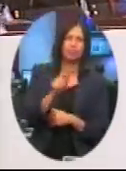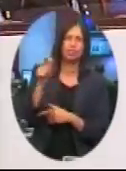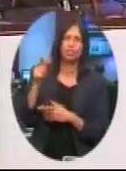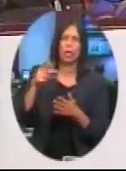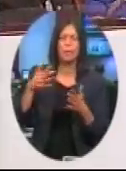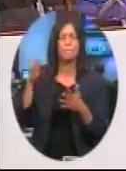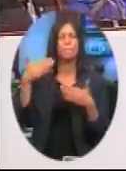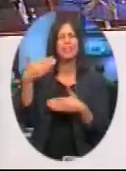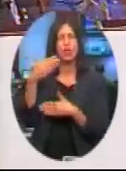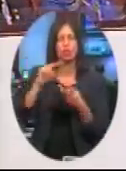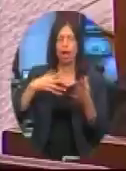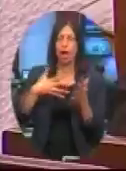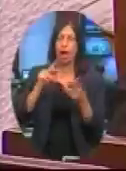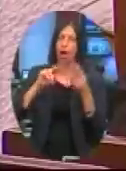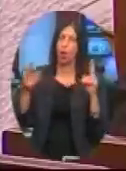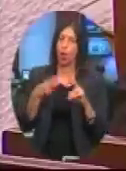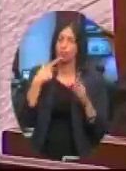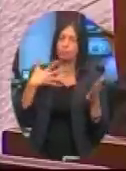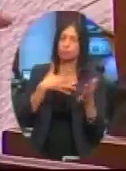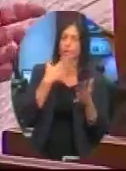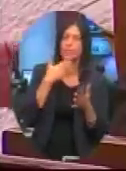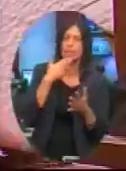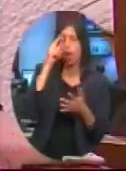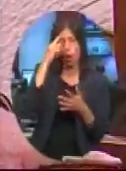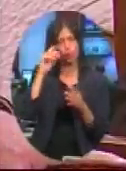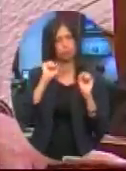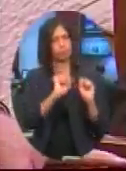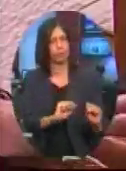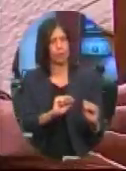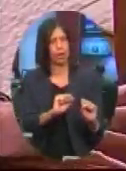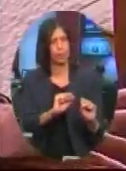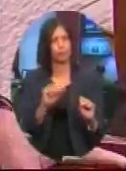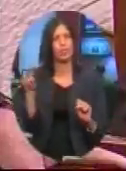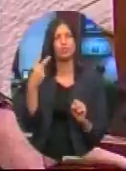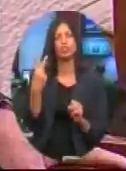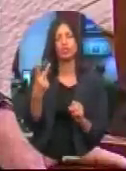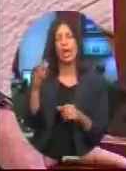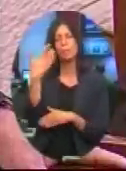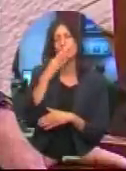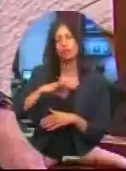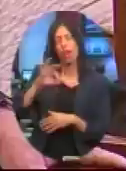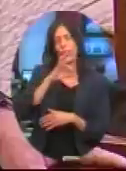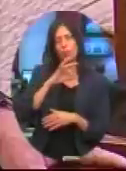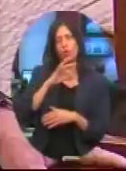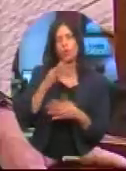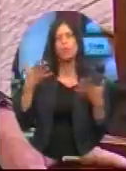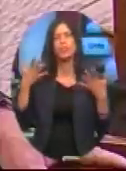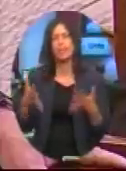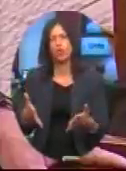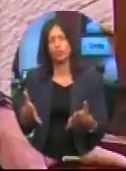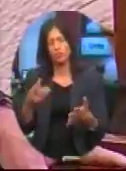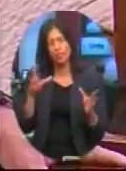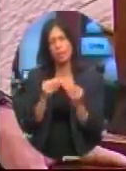התנהלותה של ישראל, הודו דווקא התייצבה לימיננו. שתי המדינות שלנו מותקפות על ידי גורמי